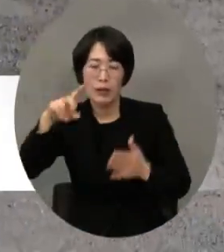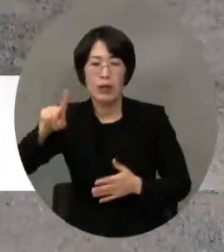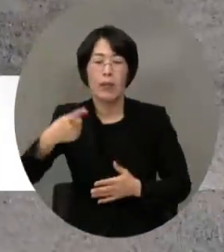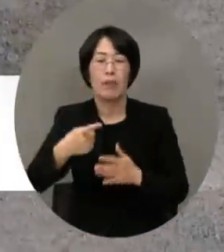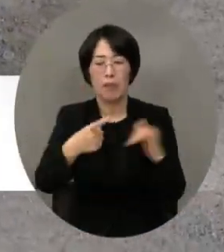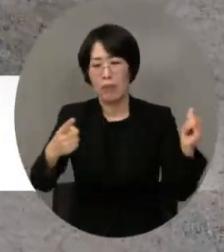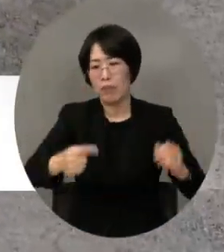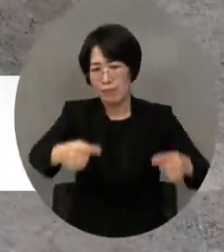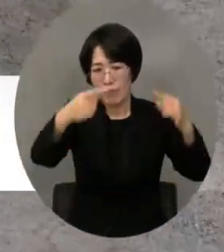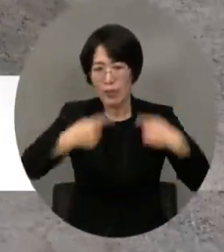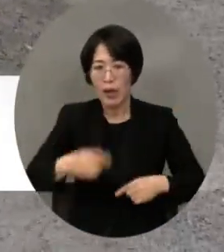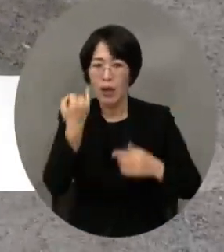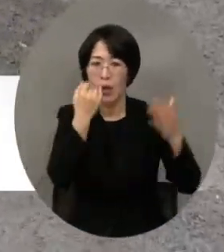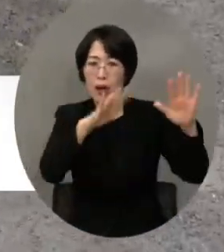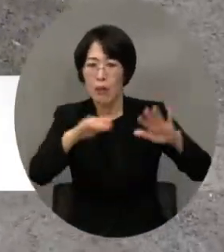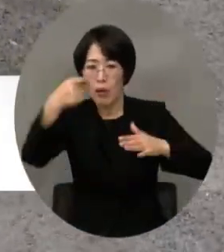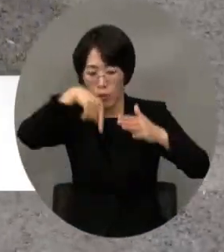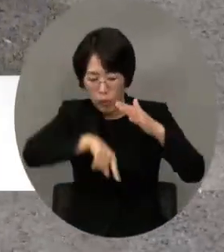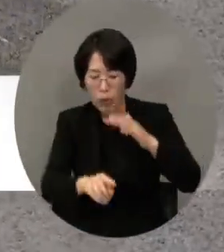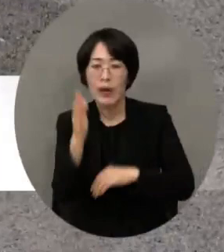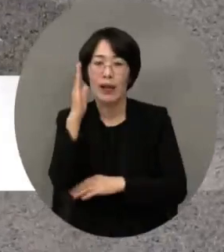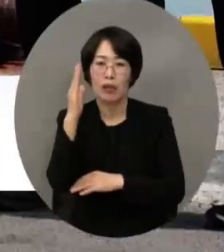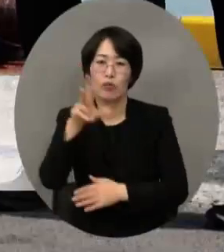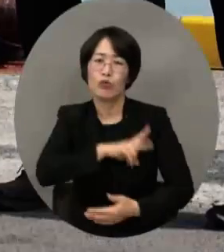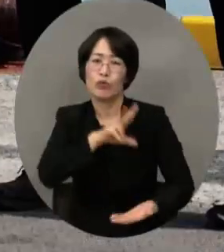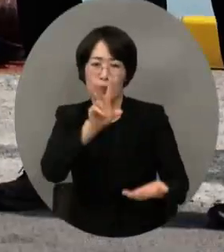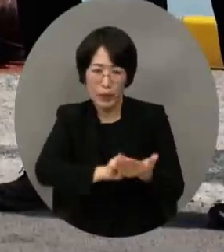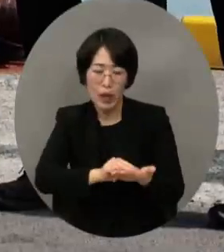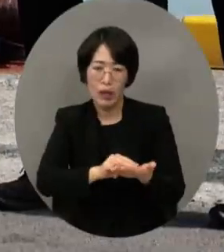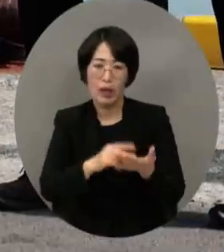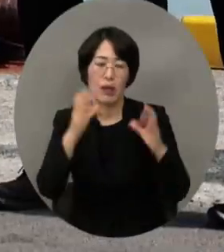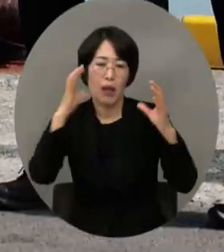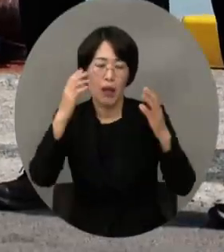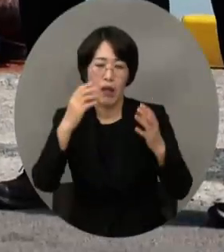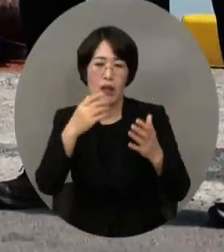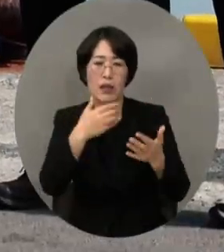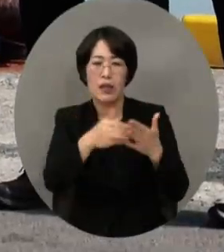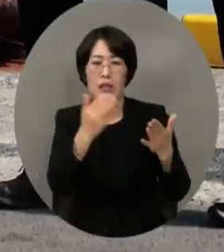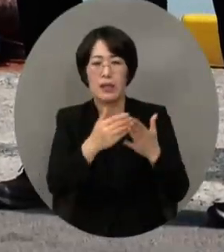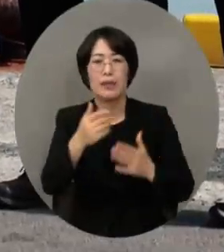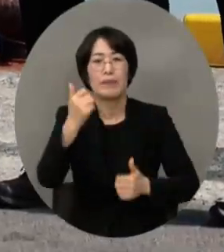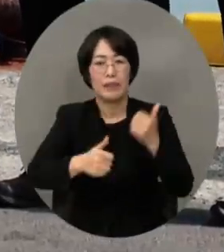가운데 바닷속 이야기라는 주제로 어린이 사생대회가 진행됐습니다.